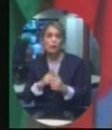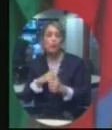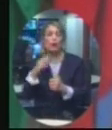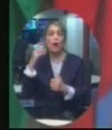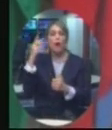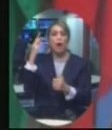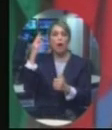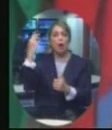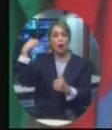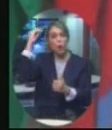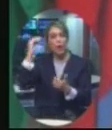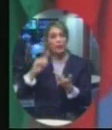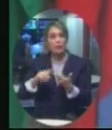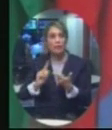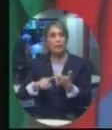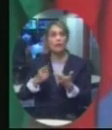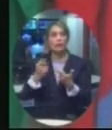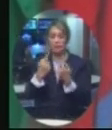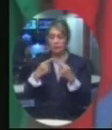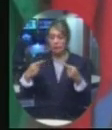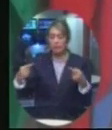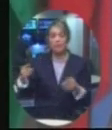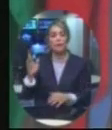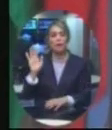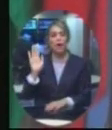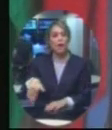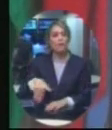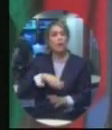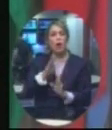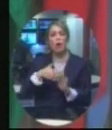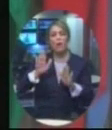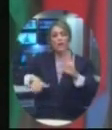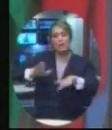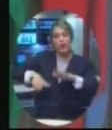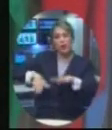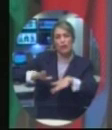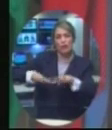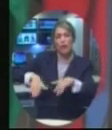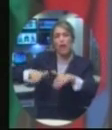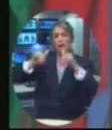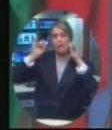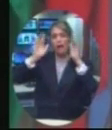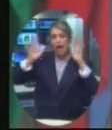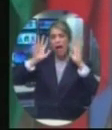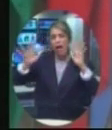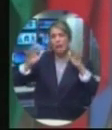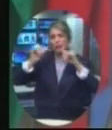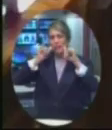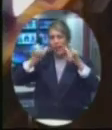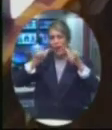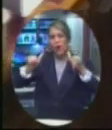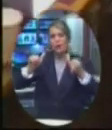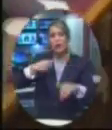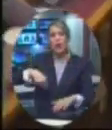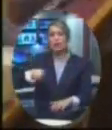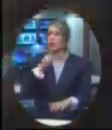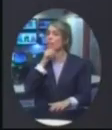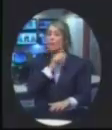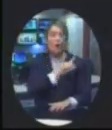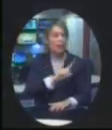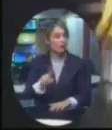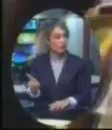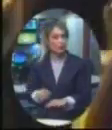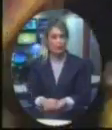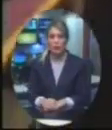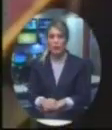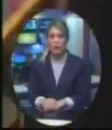ופקיסטן וכולי, אבל למרות כל הדפיקות על השולחן וכל הצעקות, אותנו לא ישתיקו. הנה הפעם הראשונה